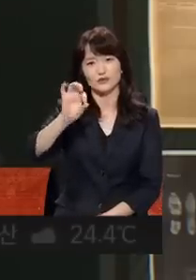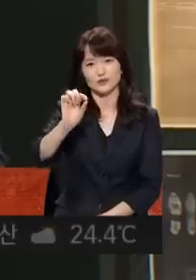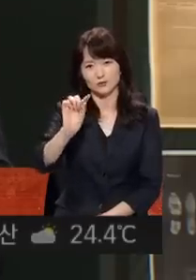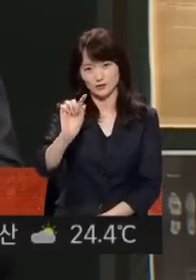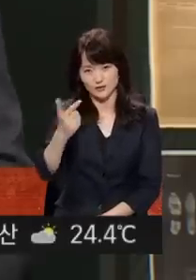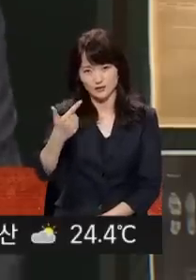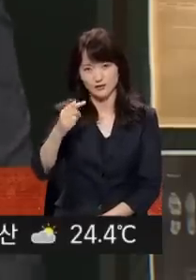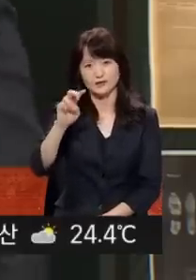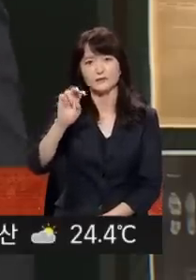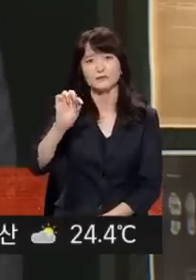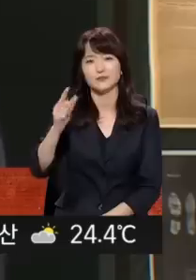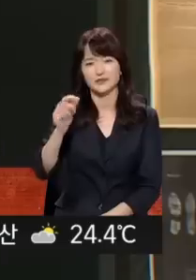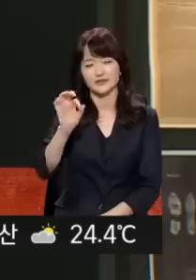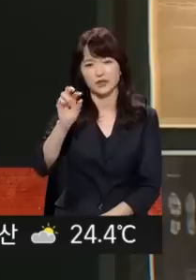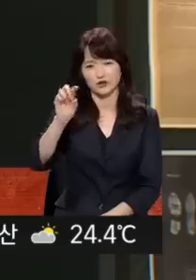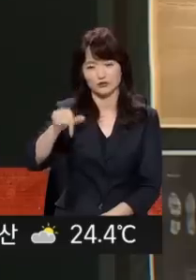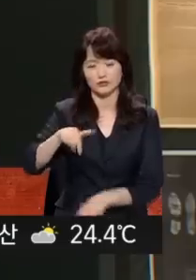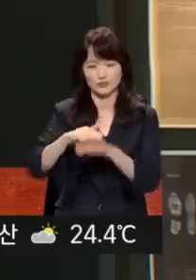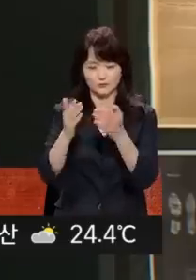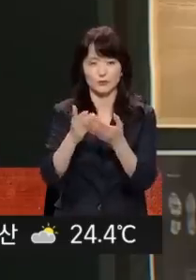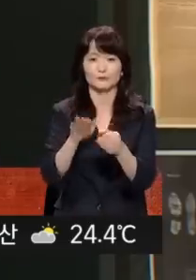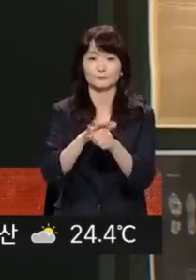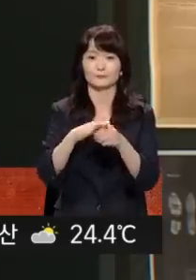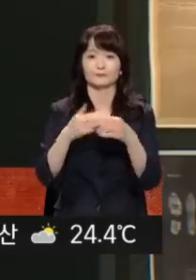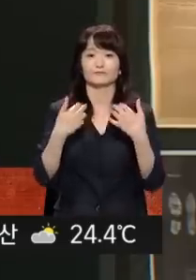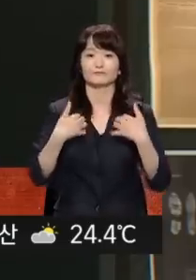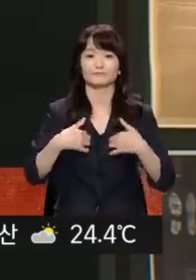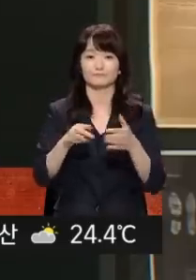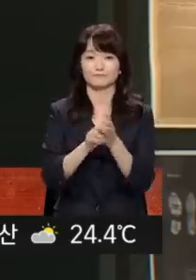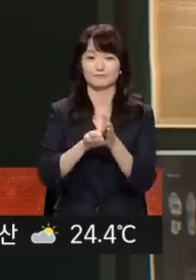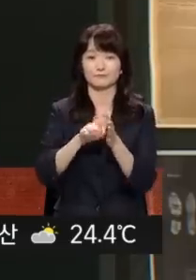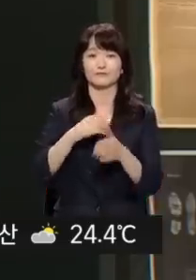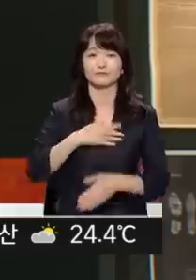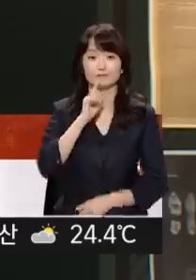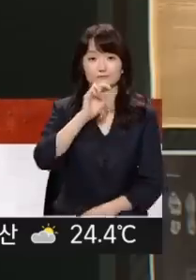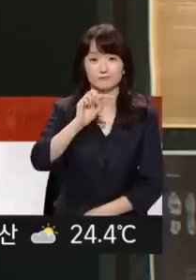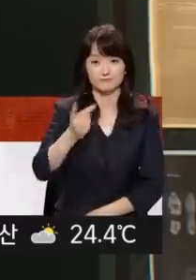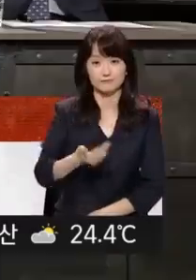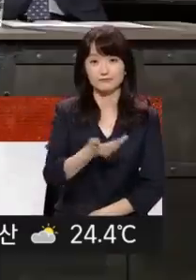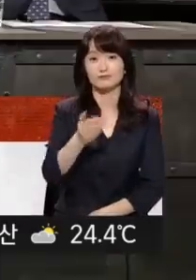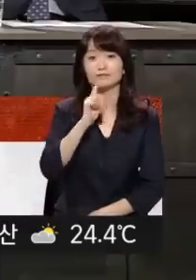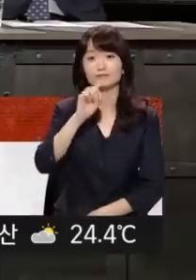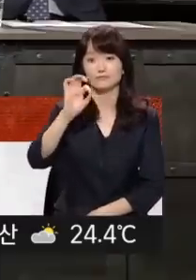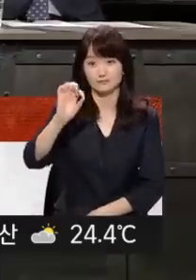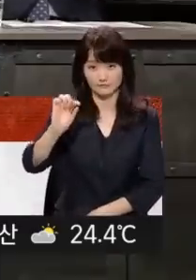송아지님 민영숙님 모두 모두 사랑합니다 재밌는 물론 의리로 함께하는 여러분의